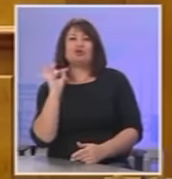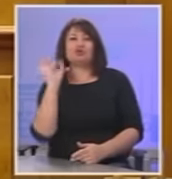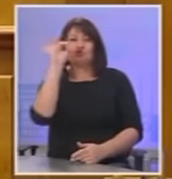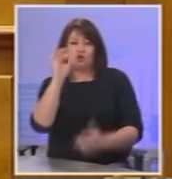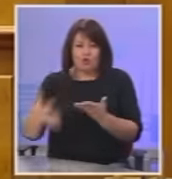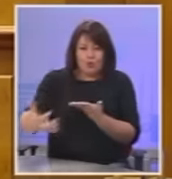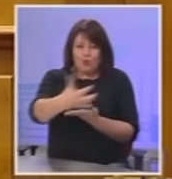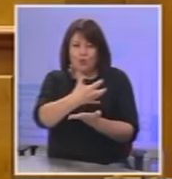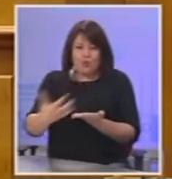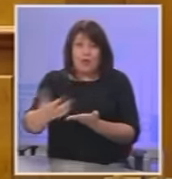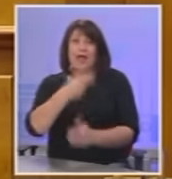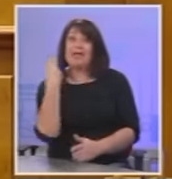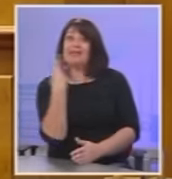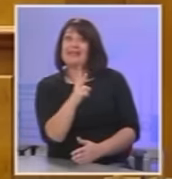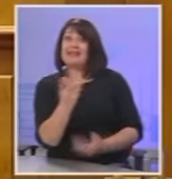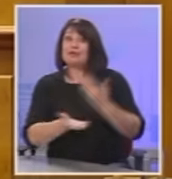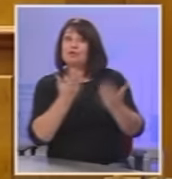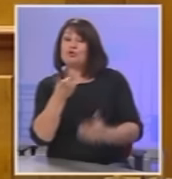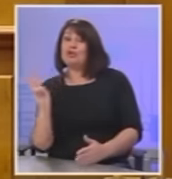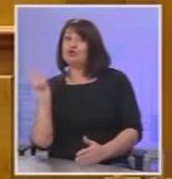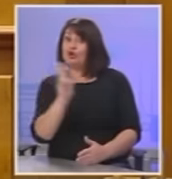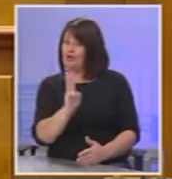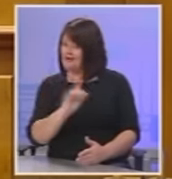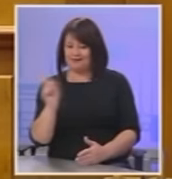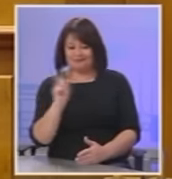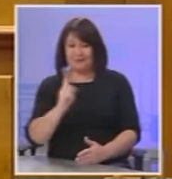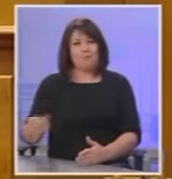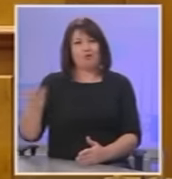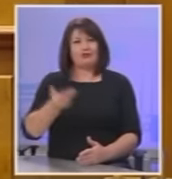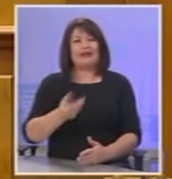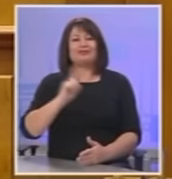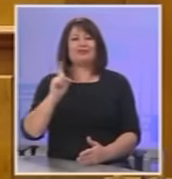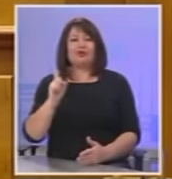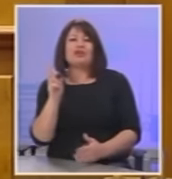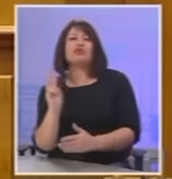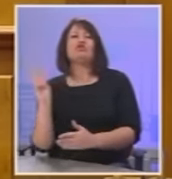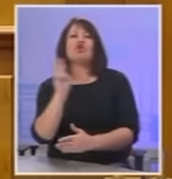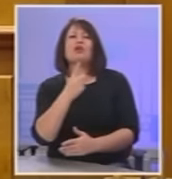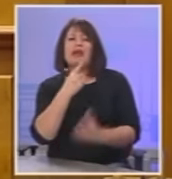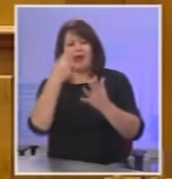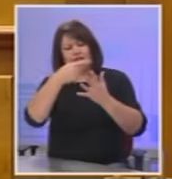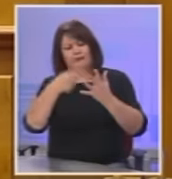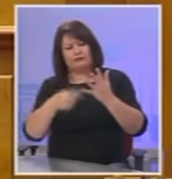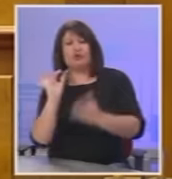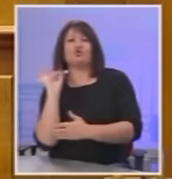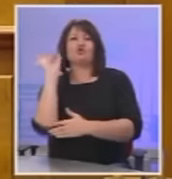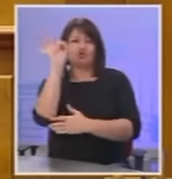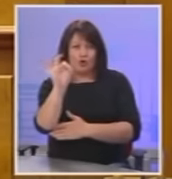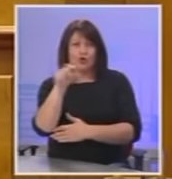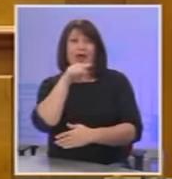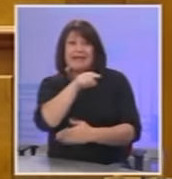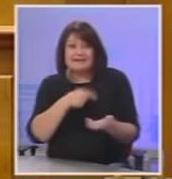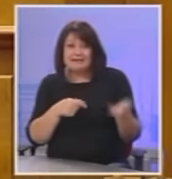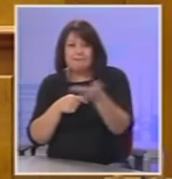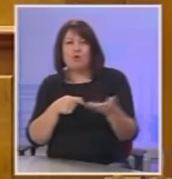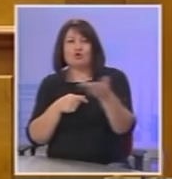σας προτάσεις. Δεν είναι των Τροϊκανών. Αυτοί βάζουν τους στόχους. Εσείς βάζετε τις